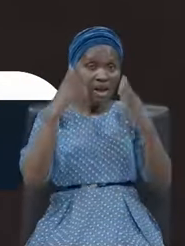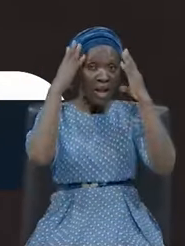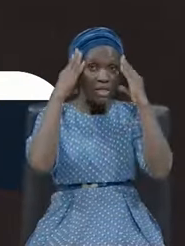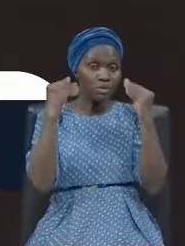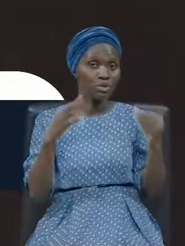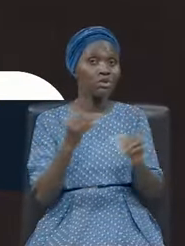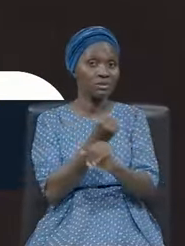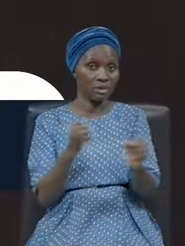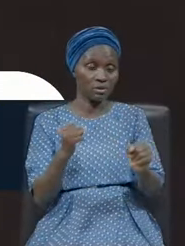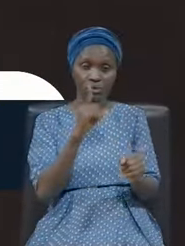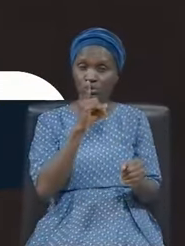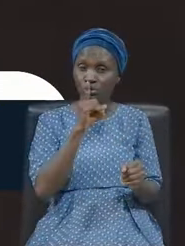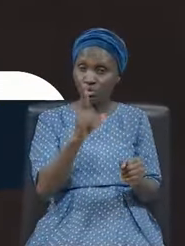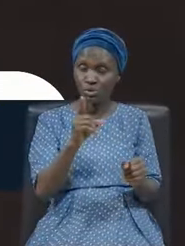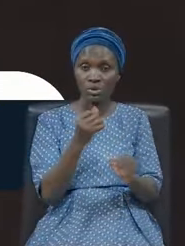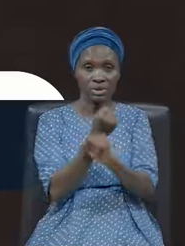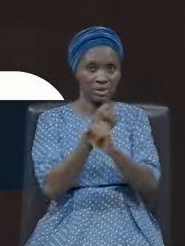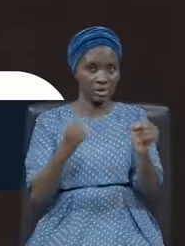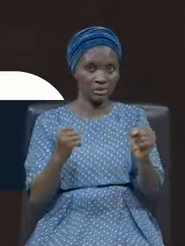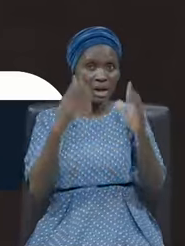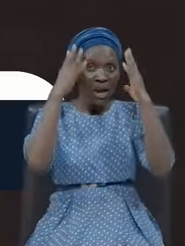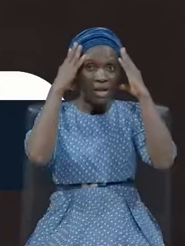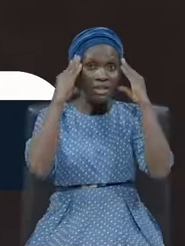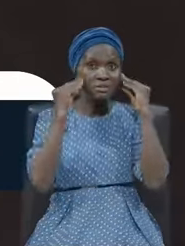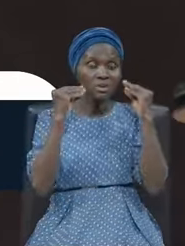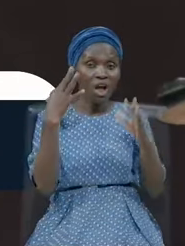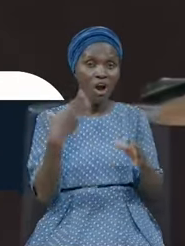salut l'expérience du salut authentique